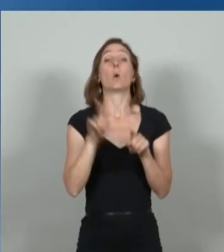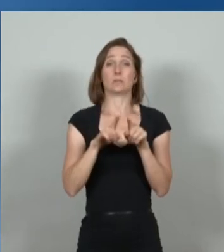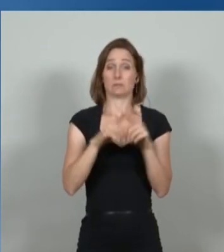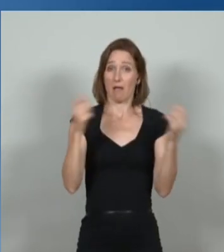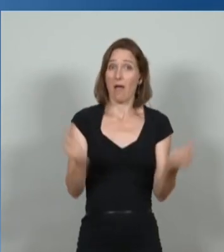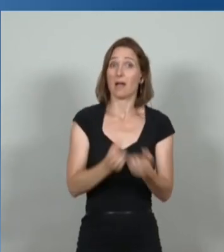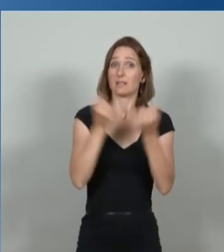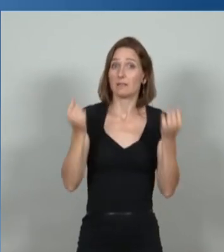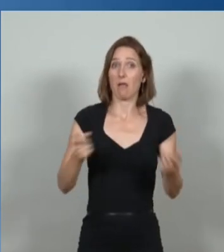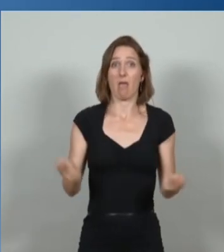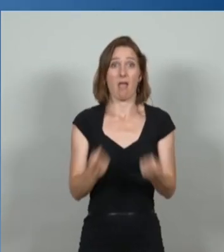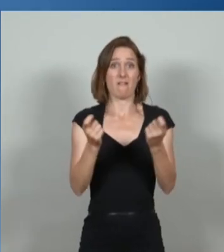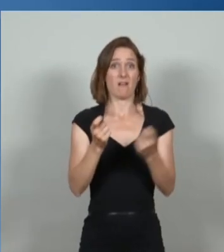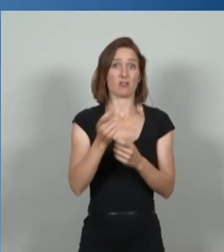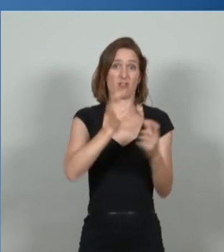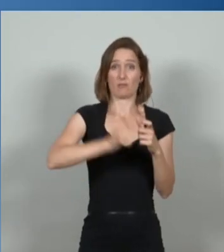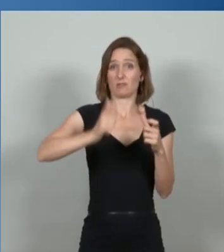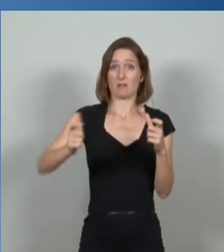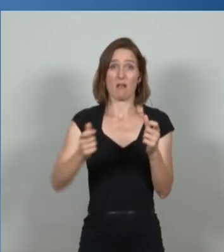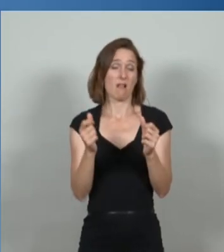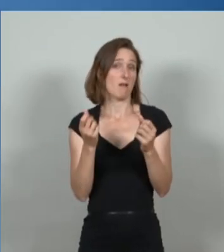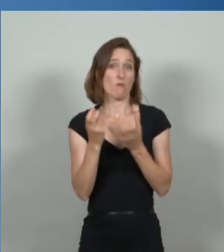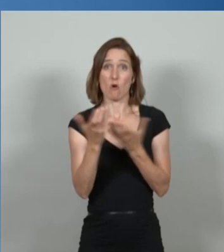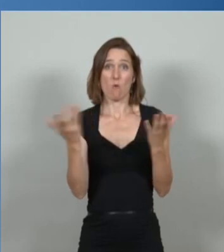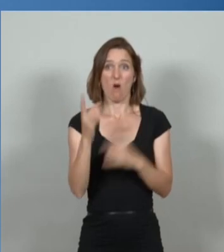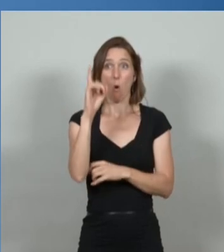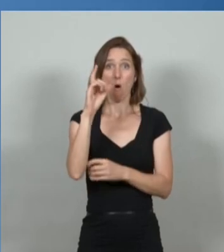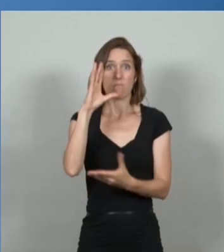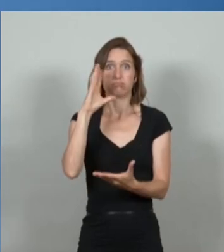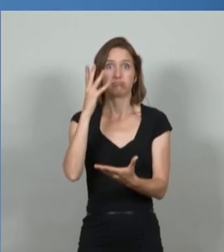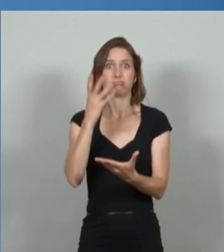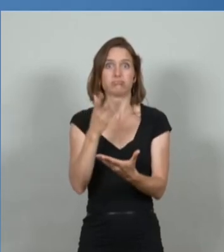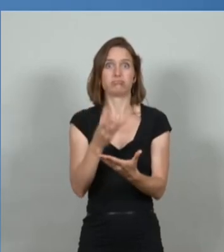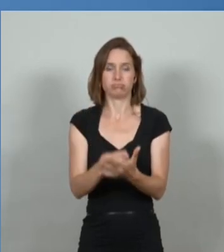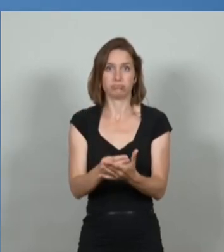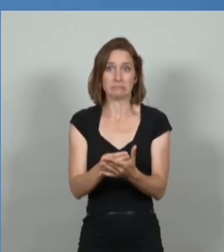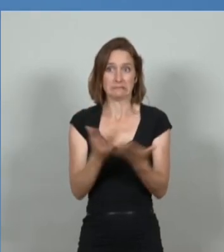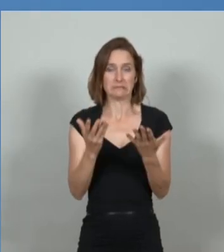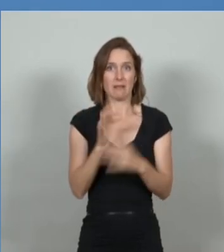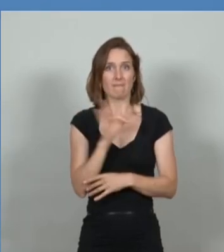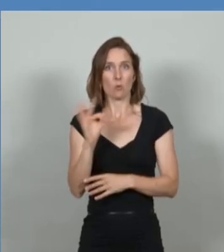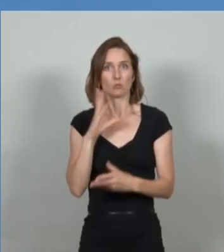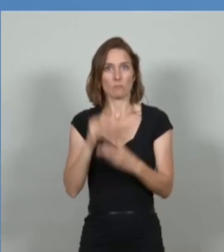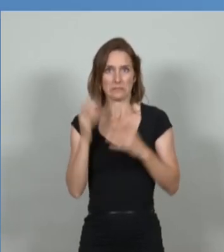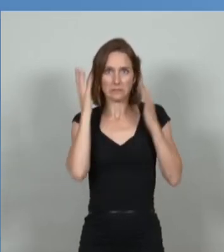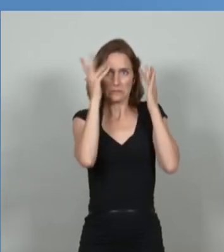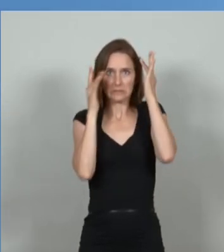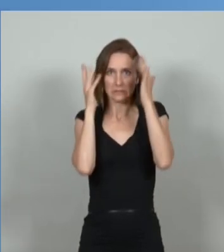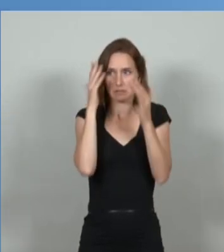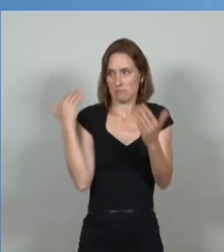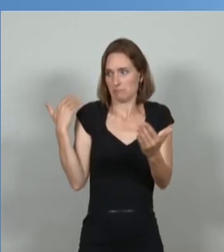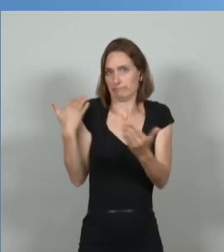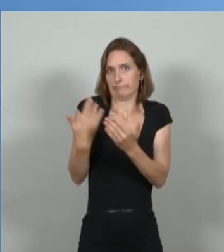pénurie pardon d'eau dans le monde la gestion de cette ressource devient très préoccupante en France comme le montre les récents épisodes de sécheresse